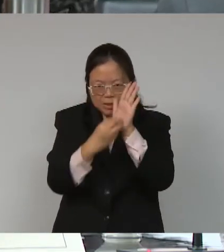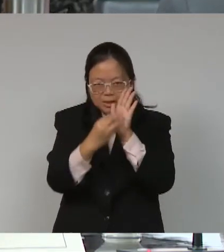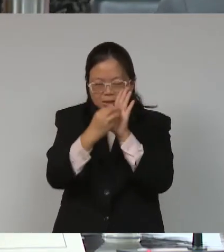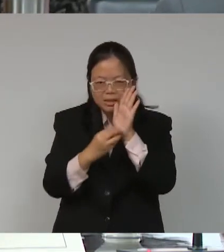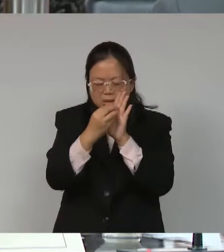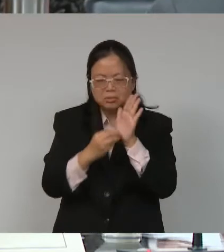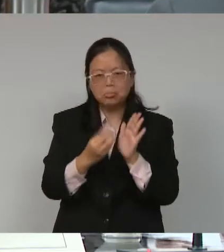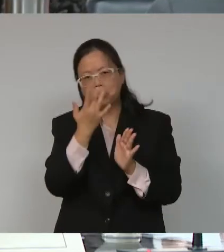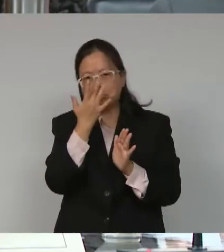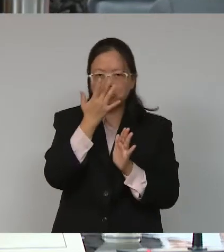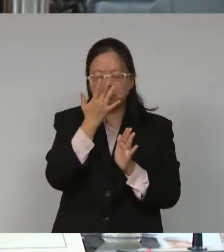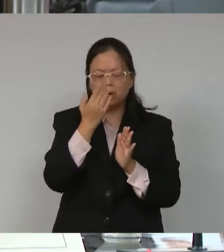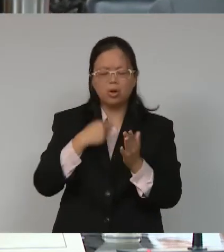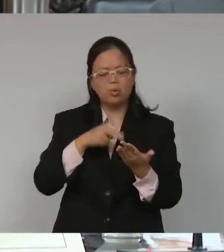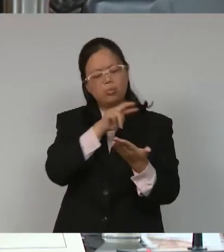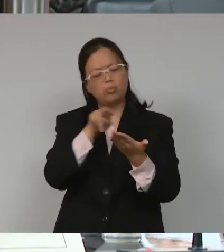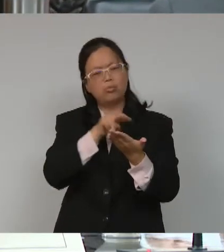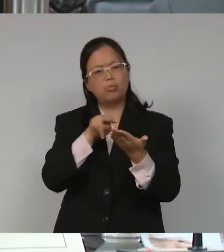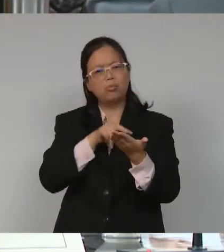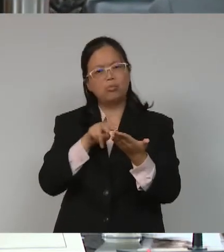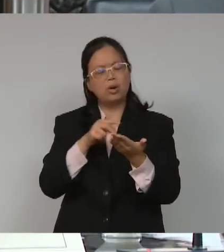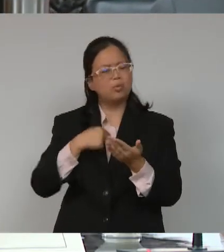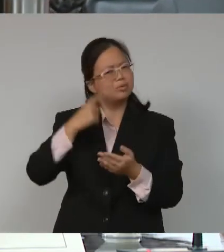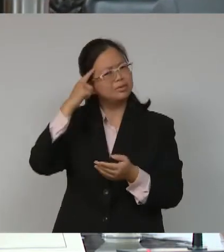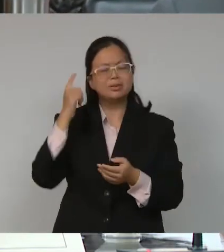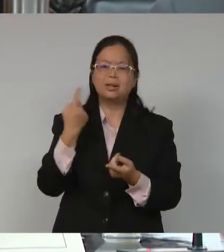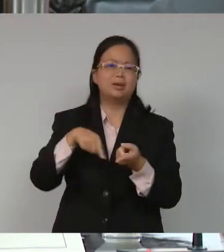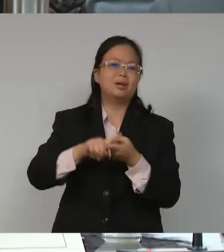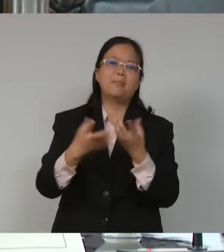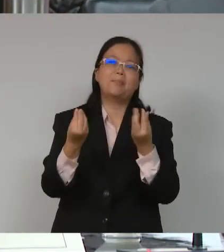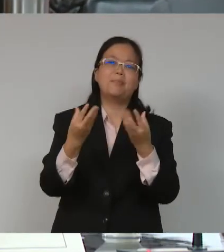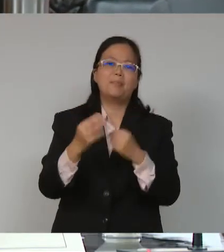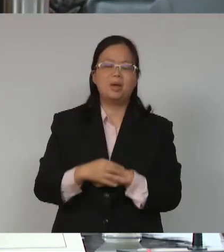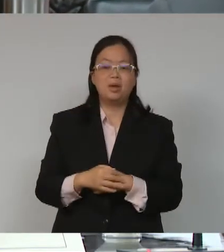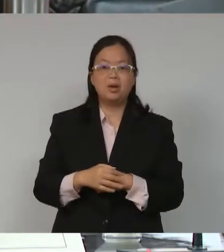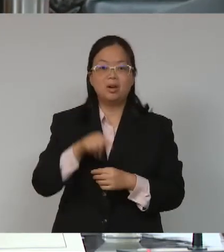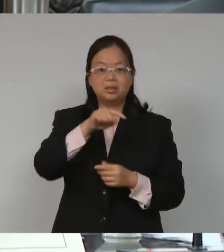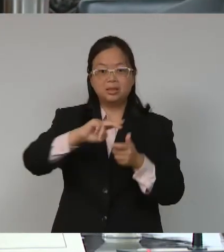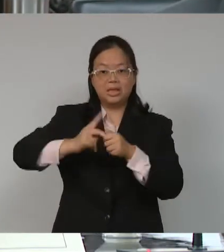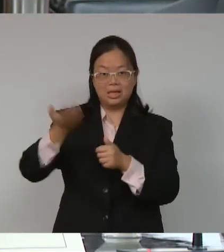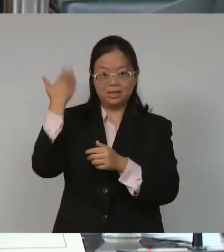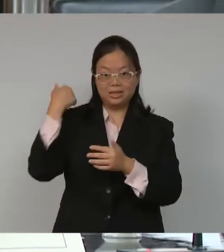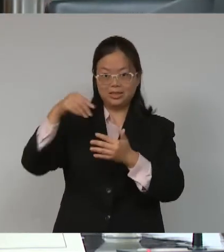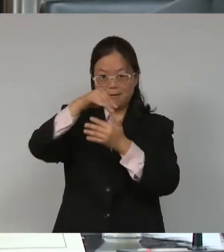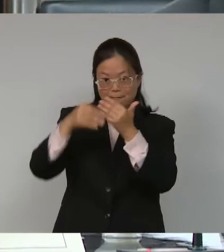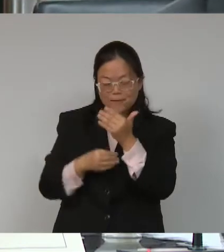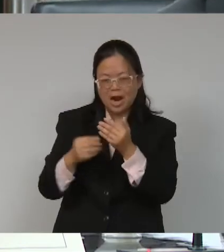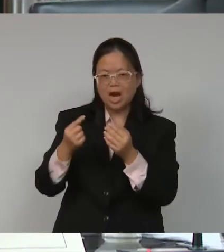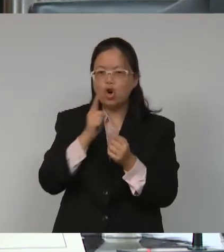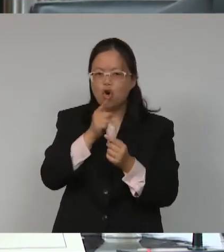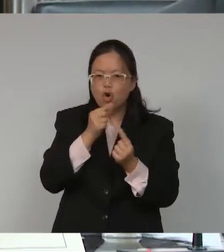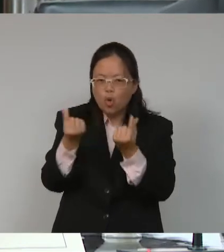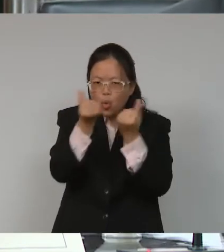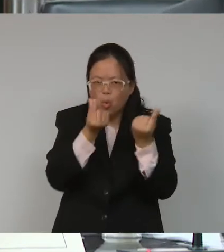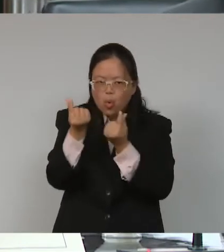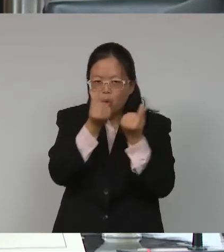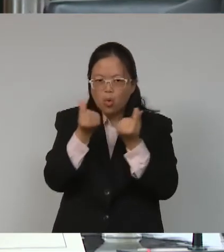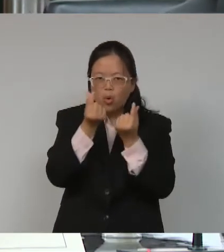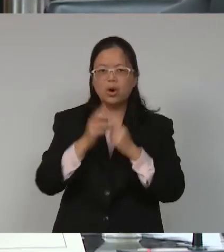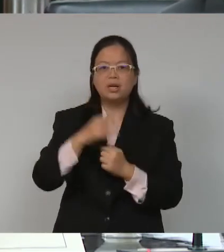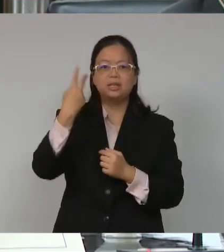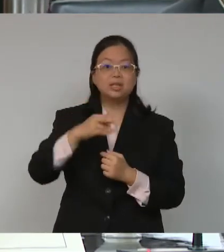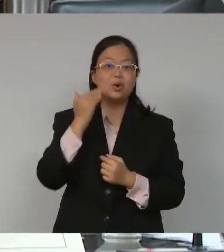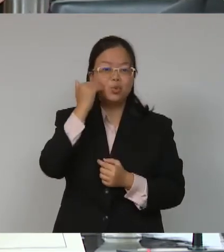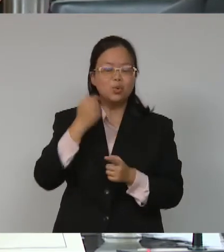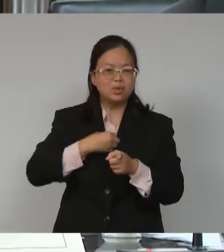形啦，因为既然它的用语呢是跟原来修法之前的用语雷同的一个情况之下，那你又把它当成是一个立法原